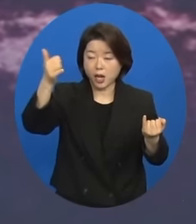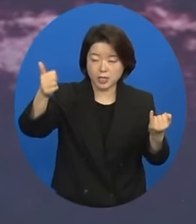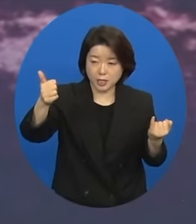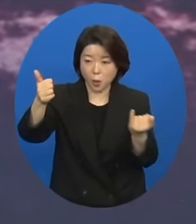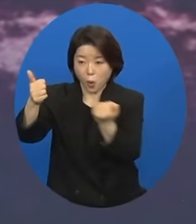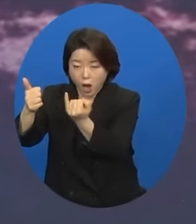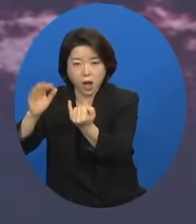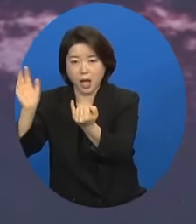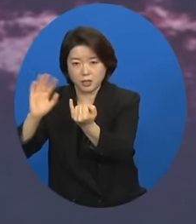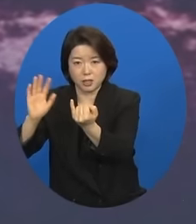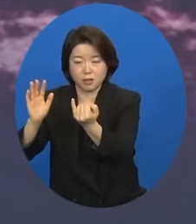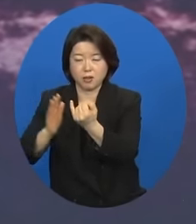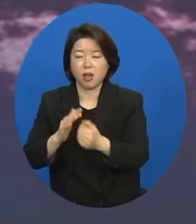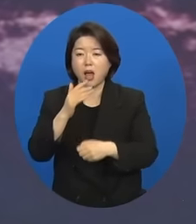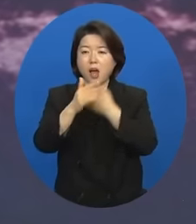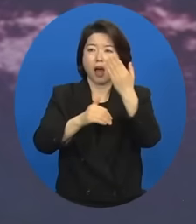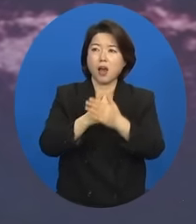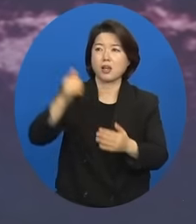하나님이